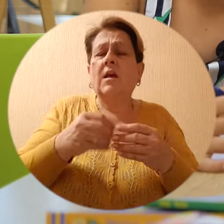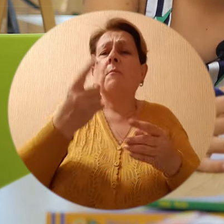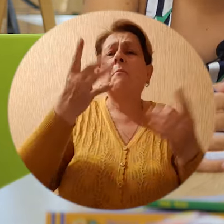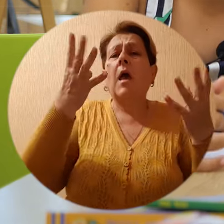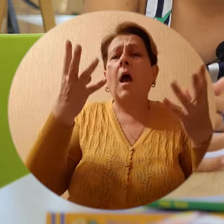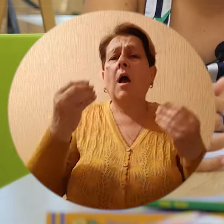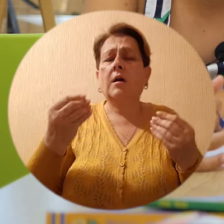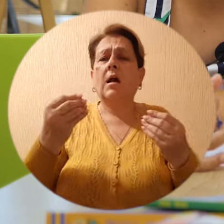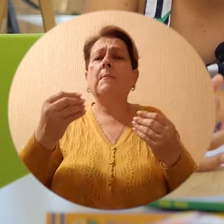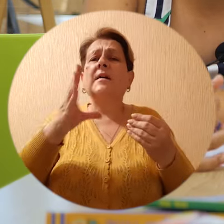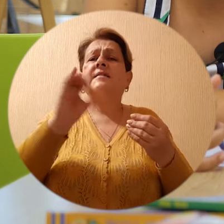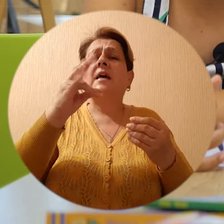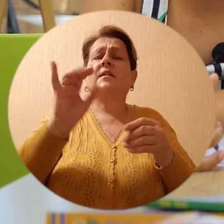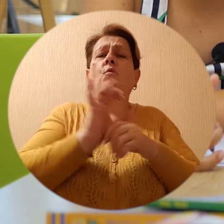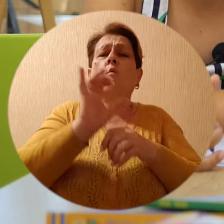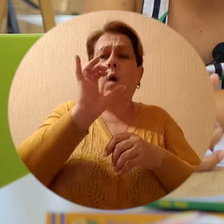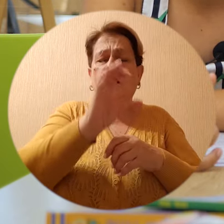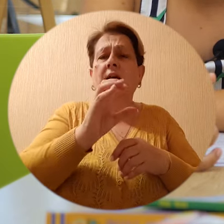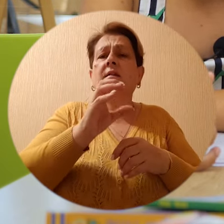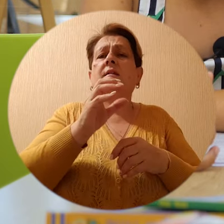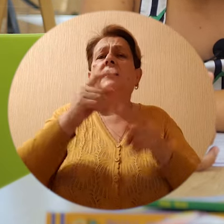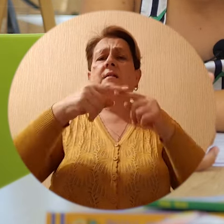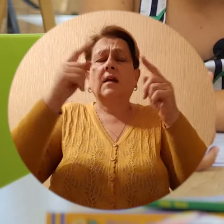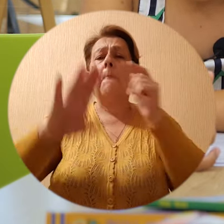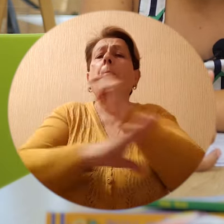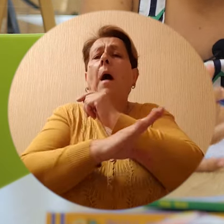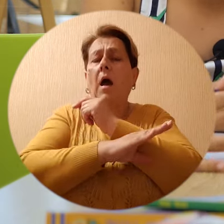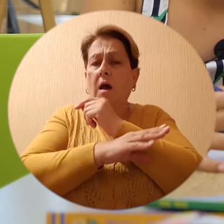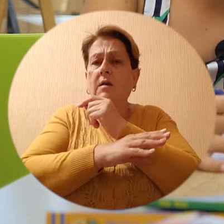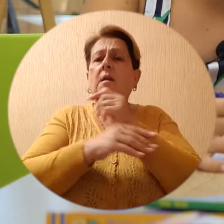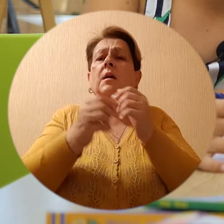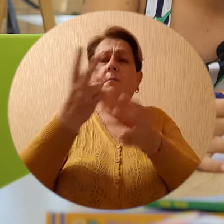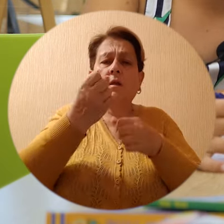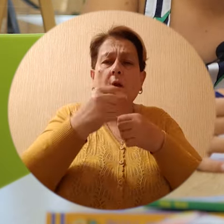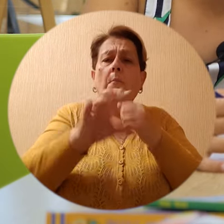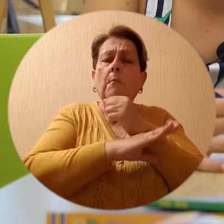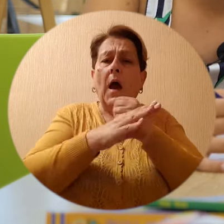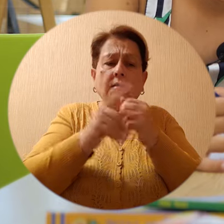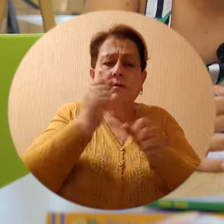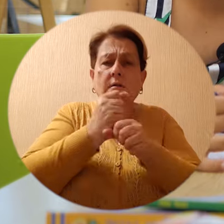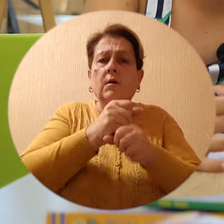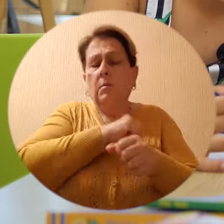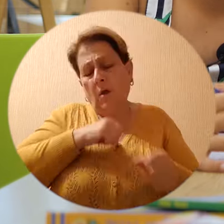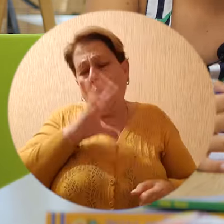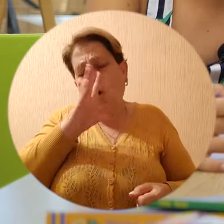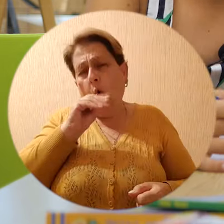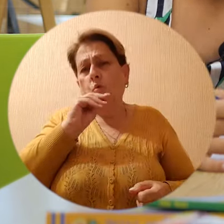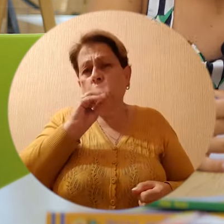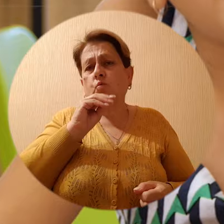Մի անգամ տերը Ստանիսլավին ուղարկեց սև լեռը, փայտի, մշակը փայտ էր կոտրում և ինքն իրեն